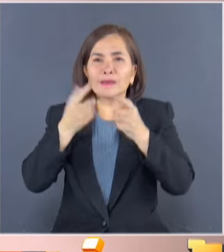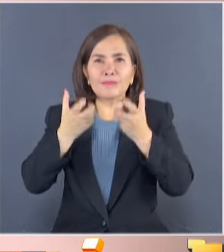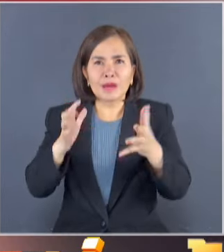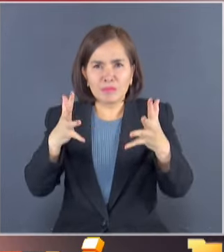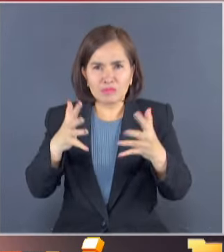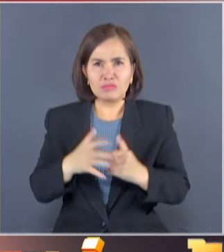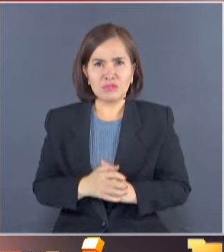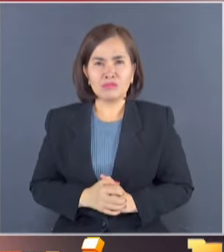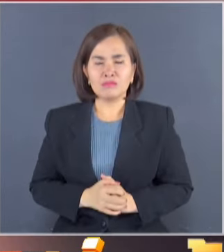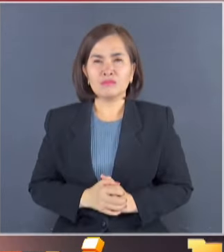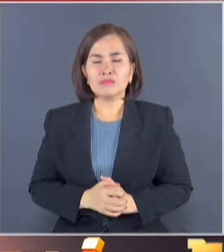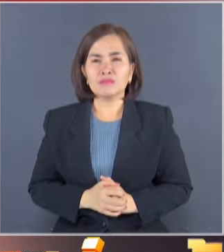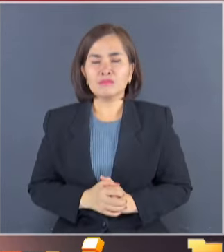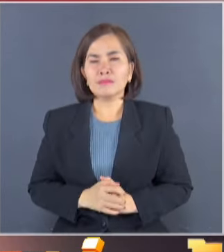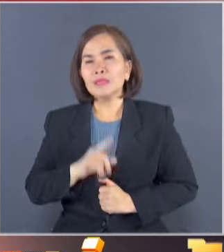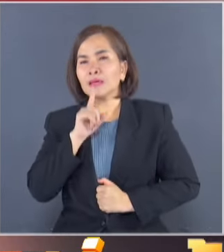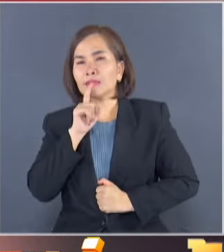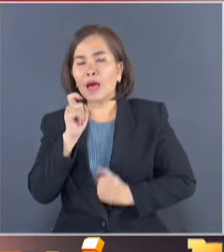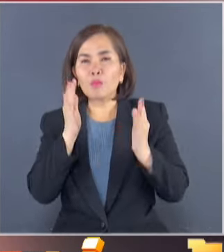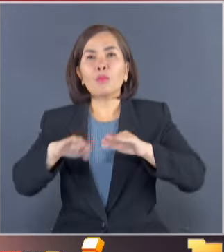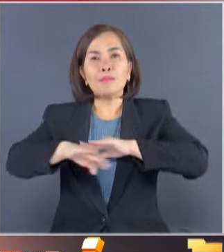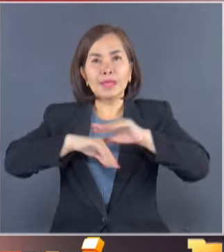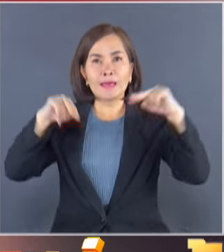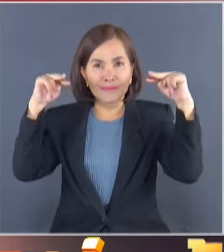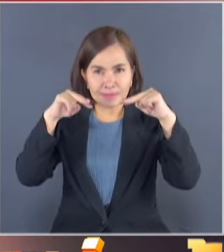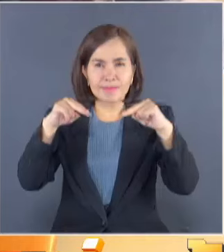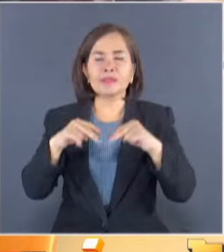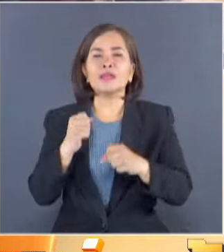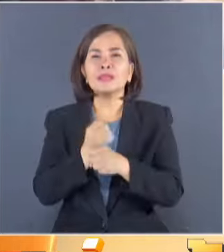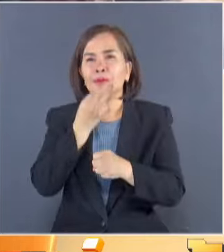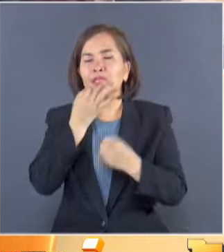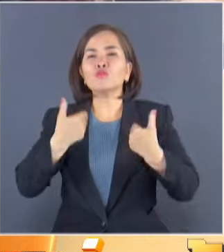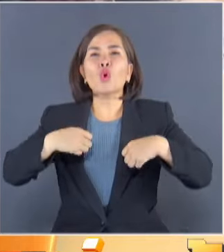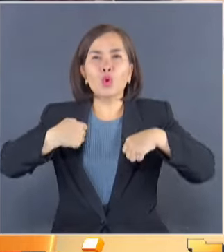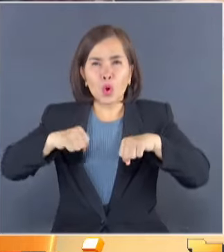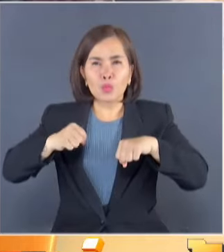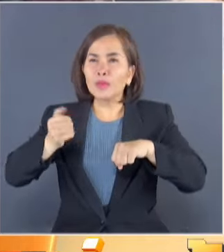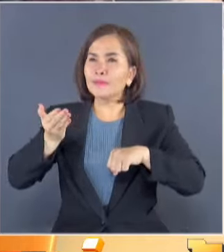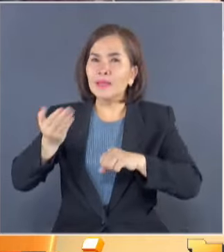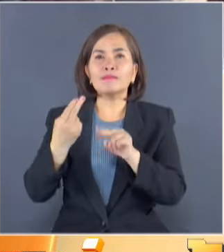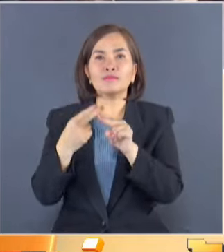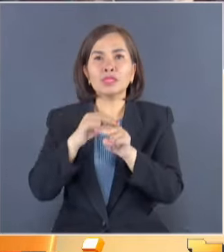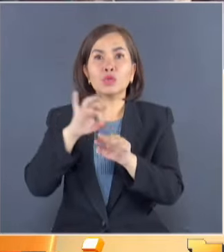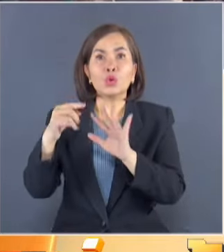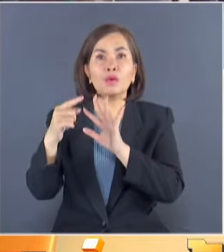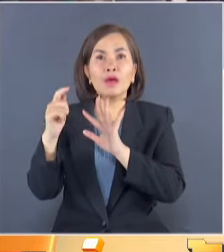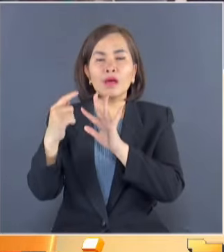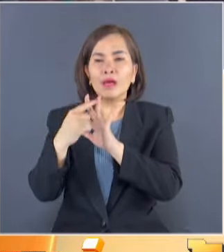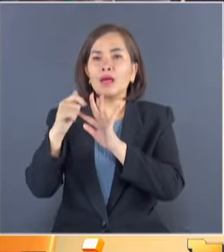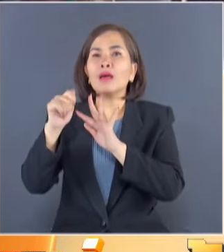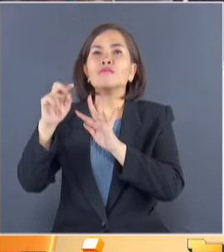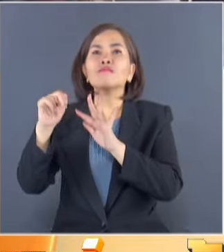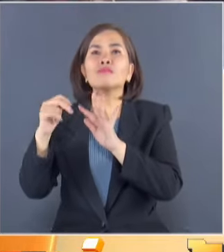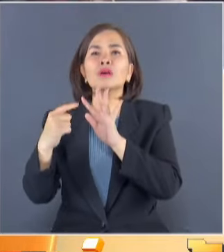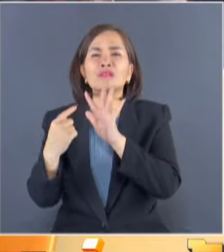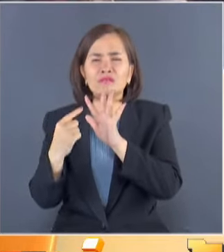ไรมากสอบถามพยานที่เห็นเหตุการณ์พี่วินมอเตอร์ไซค์แถวนั้นนะคะชื่อพี่อเนกพี่อเนกบอกว่าผมก็เห็นคน